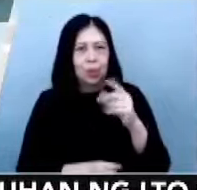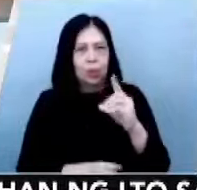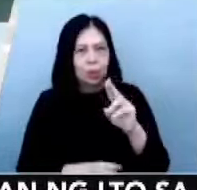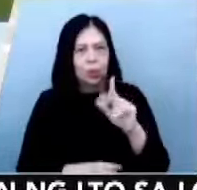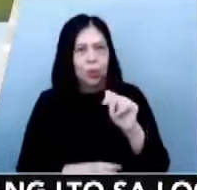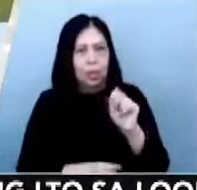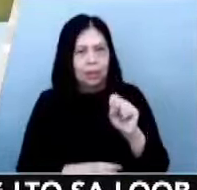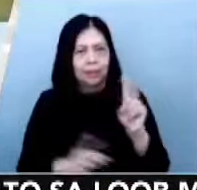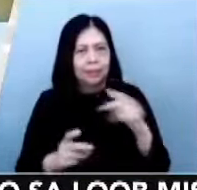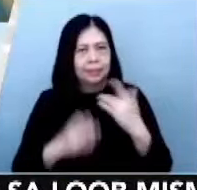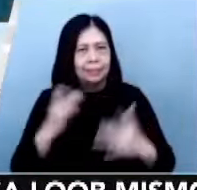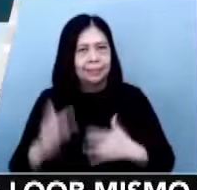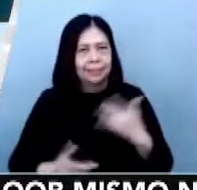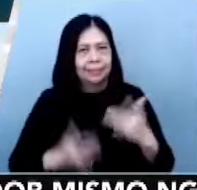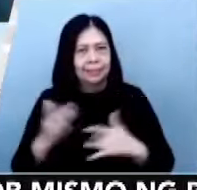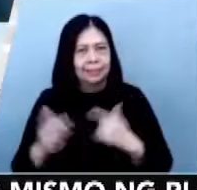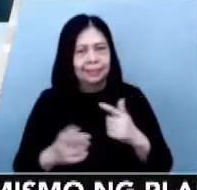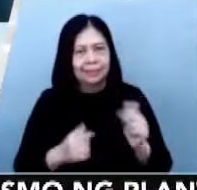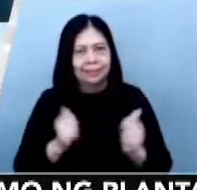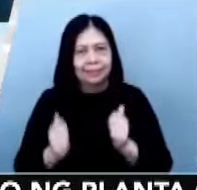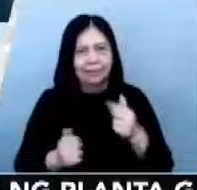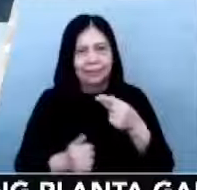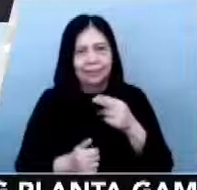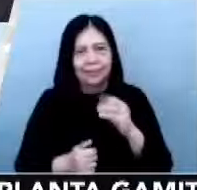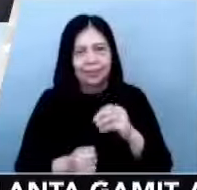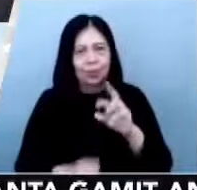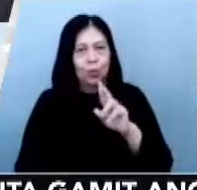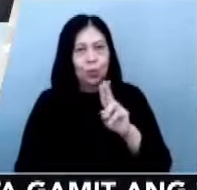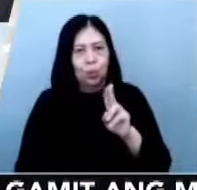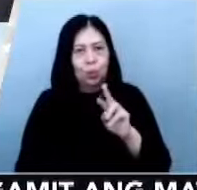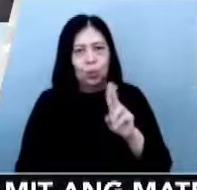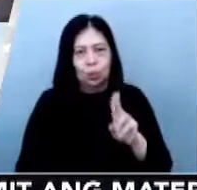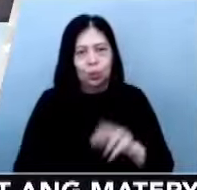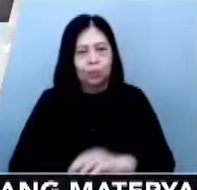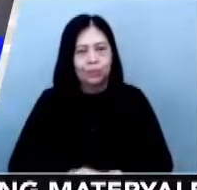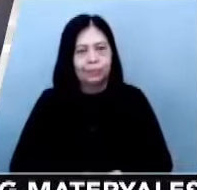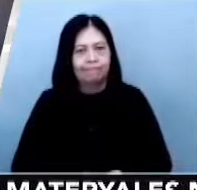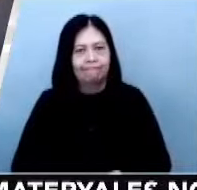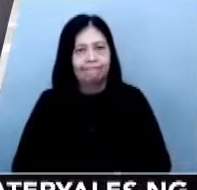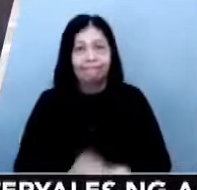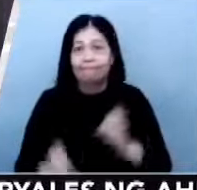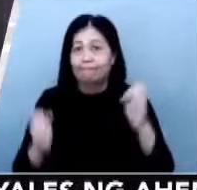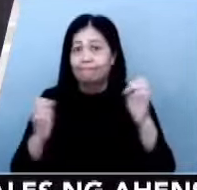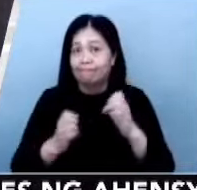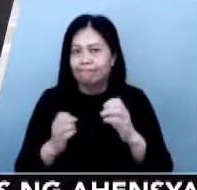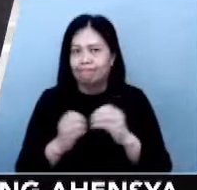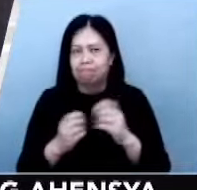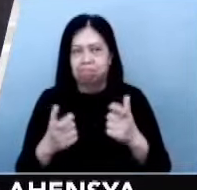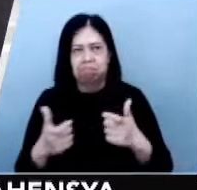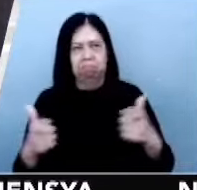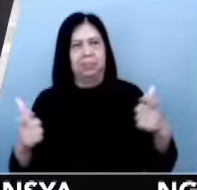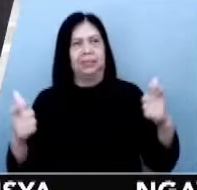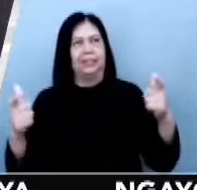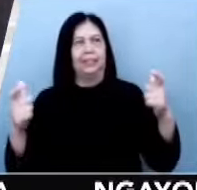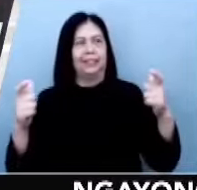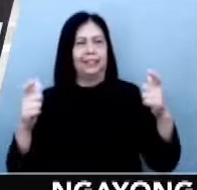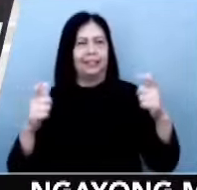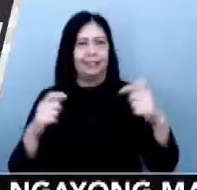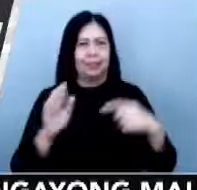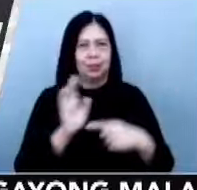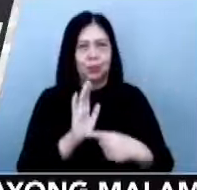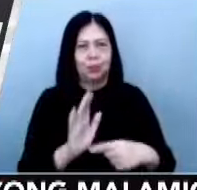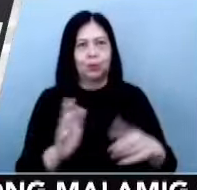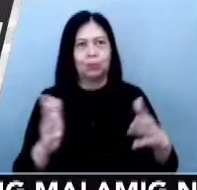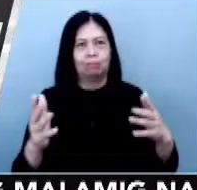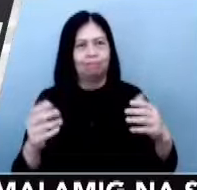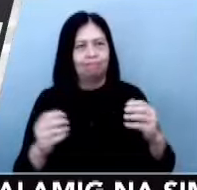Kapuso primetime action hero Rudo Madrid. Expect bigger scenes. Expect big changes. Magkakaroon